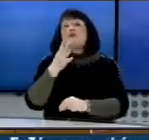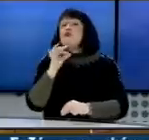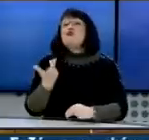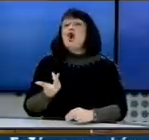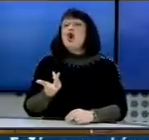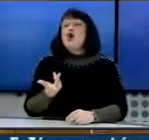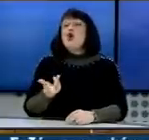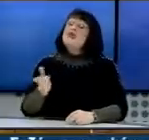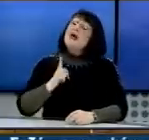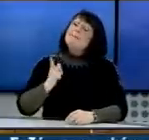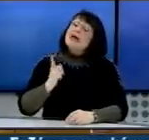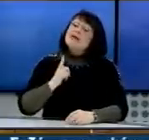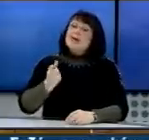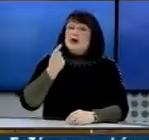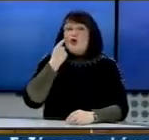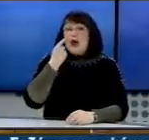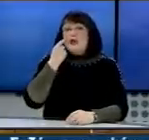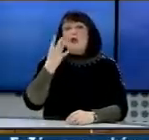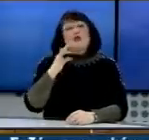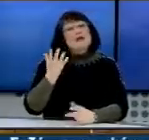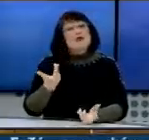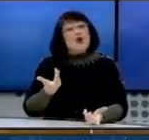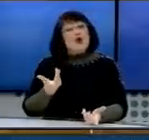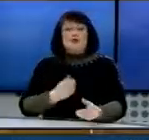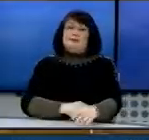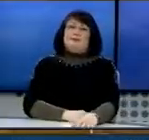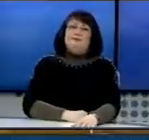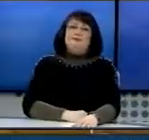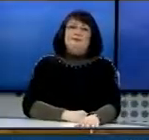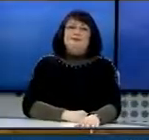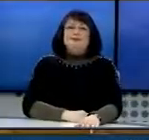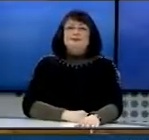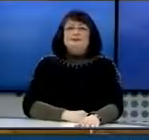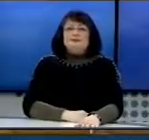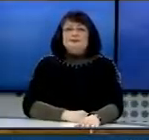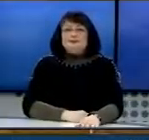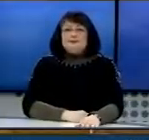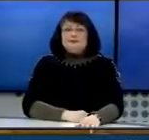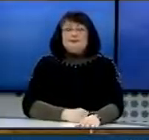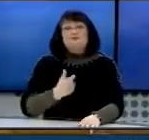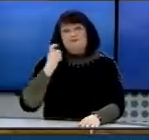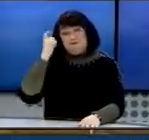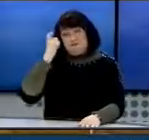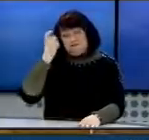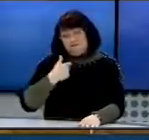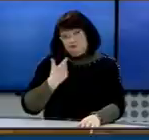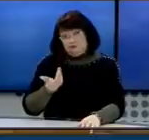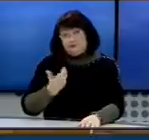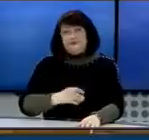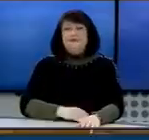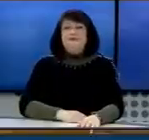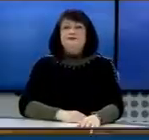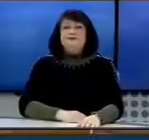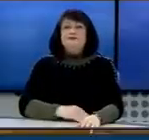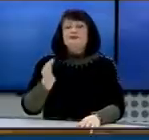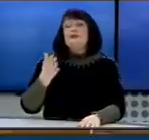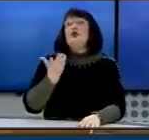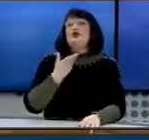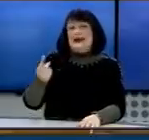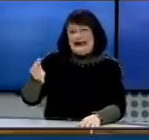Θα αναμένω με πολύ μεγάλο ενδιαφέρον την τοποθέτησή σας. Και φαντάζομαι ότι όταν